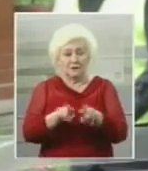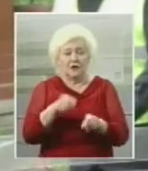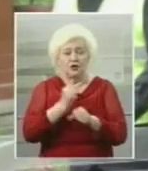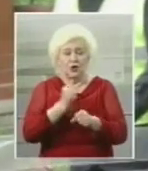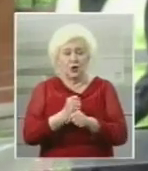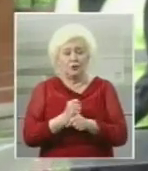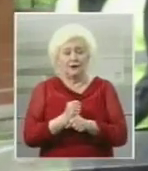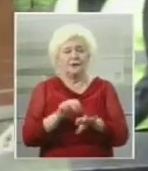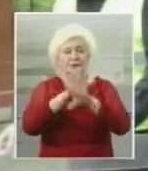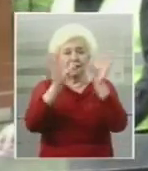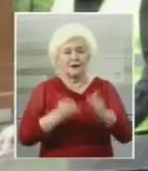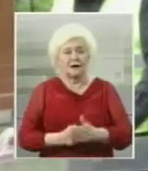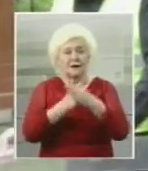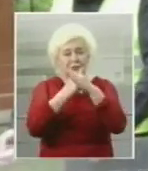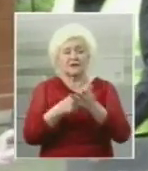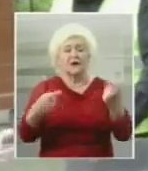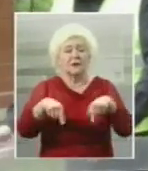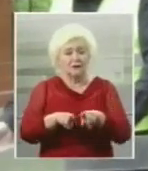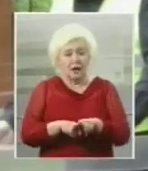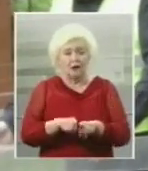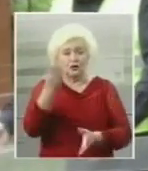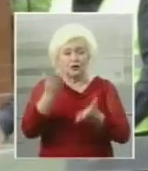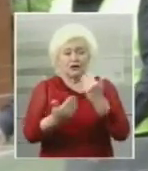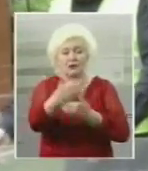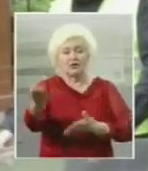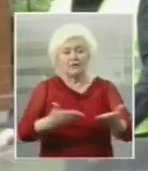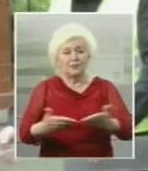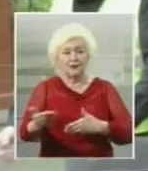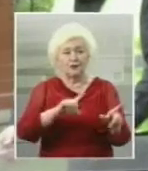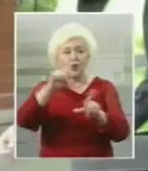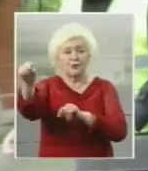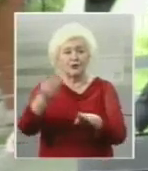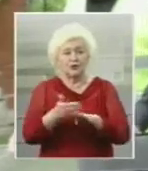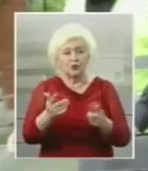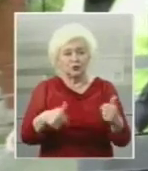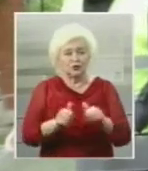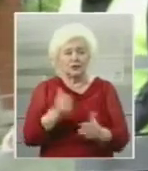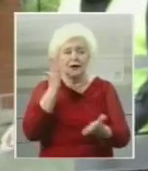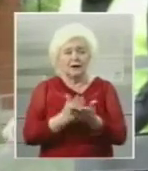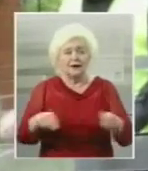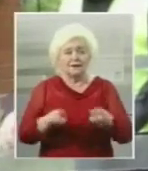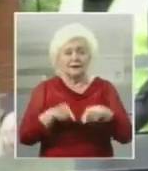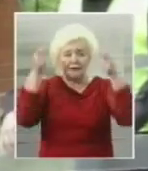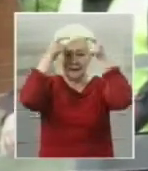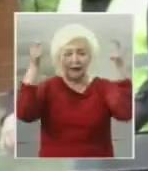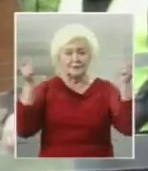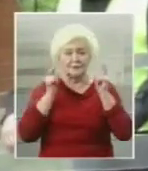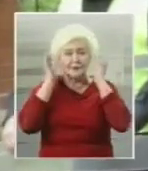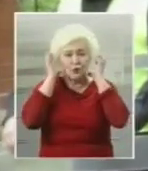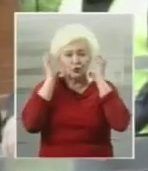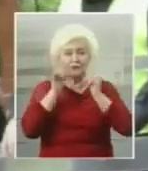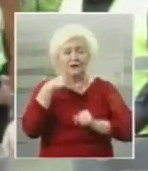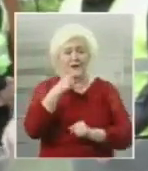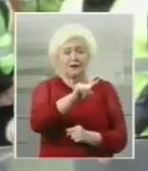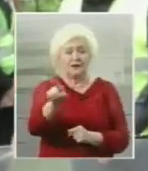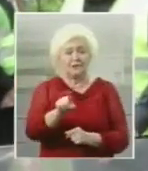робили на загальних підставах. Також, якщо ви переходите проїзну частину, є такий знак з навушниками, який говорить